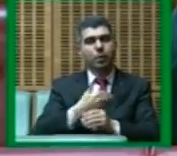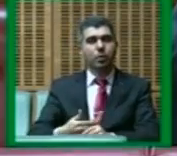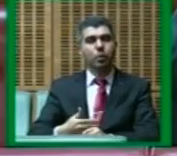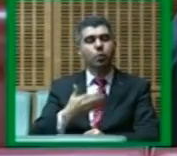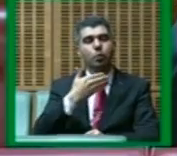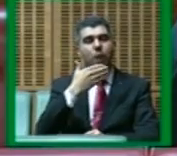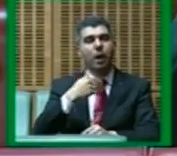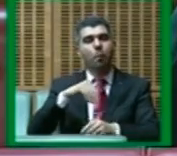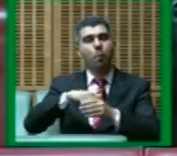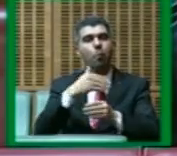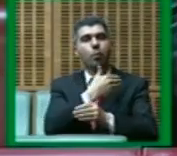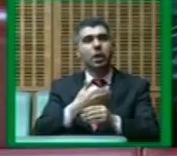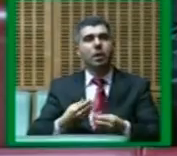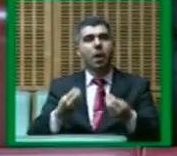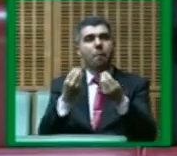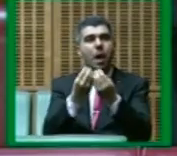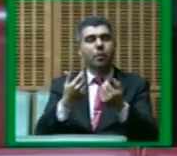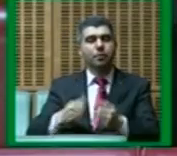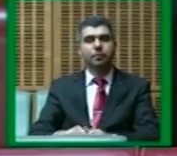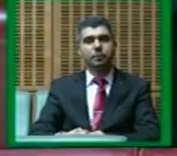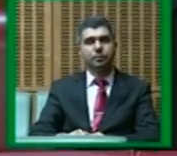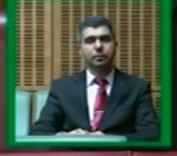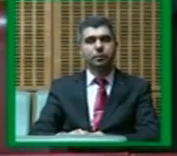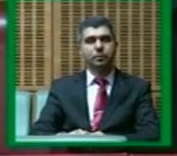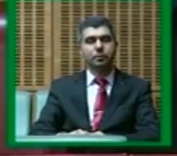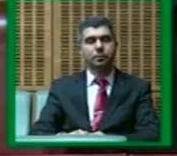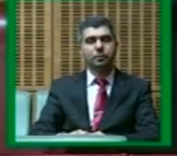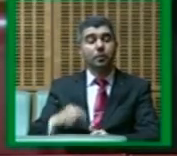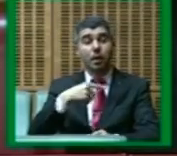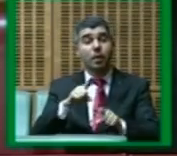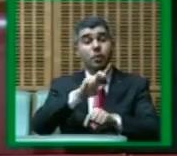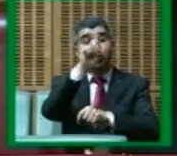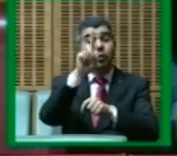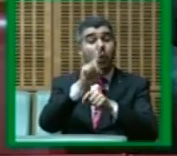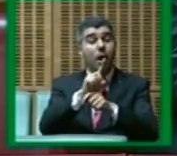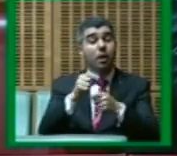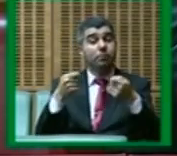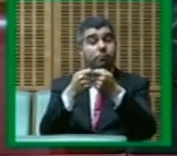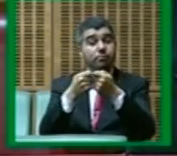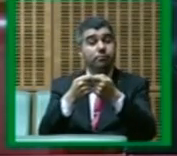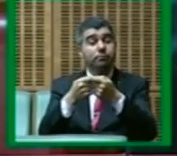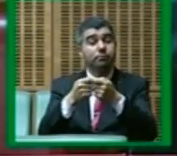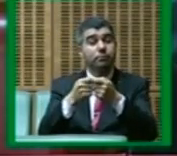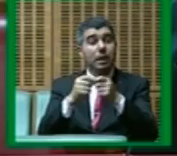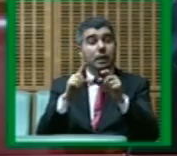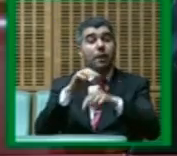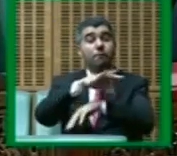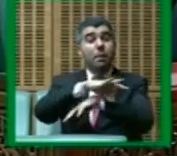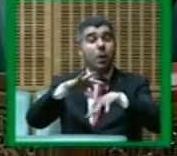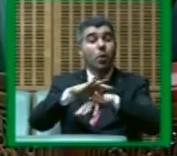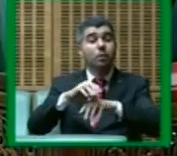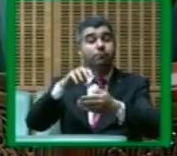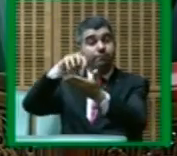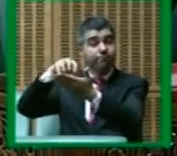شكرا سيد المستشار المحترم العزيز على طرحكم لهذا السؤال حول المراكز ديال الفحص التقني،